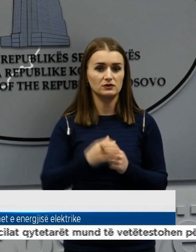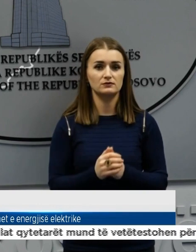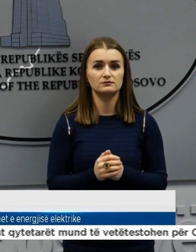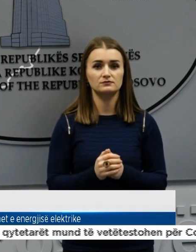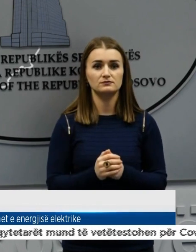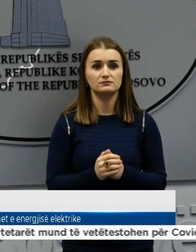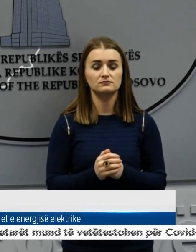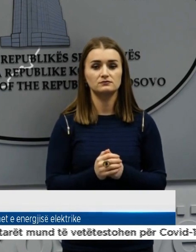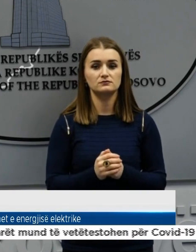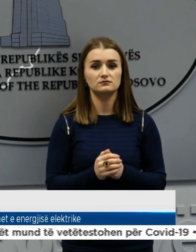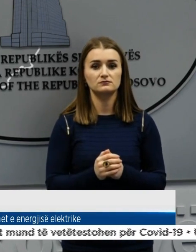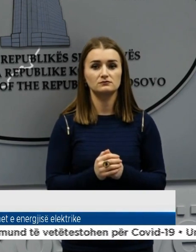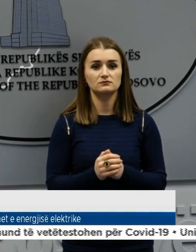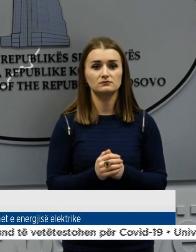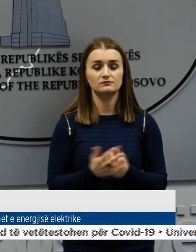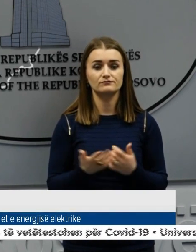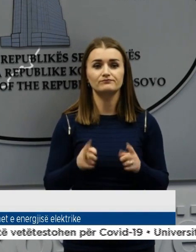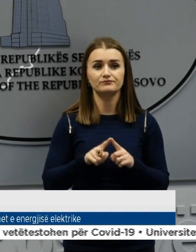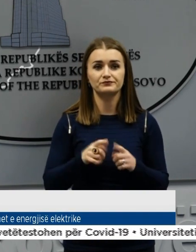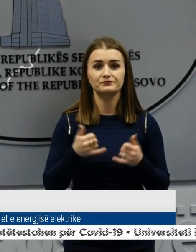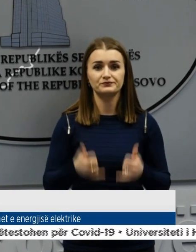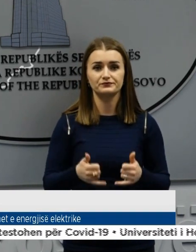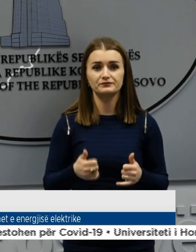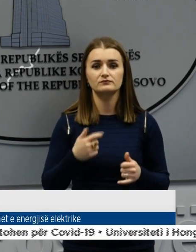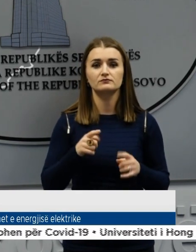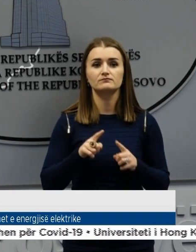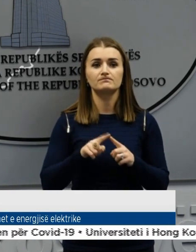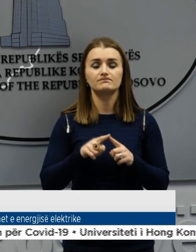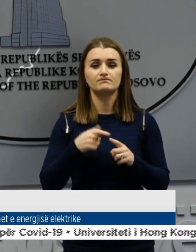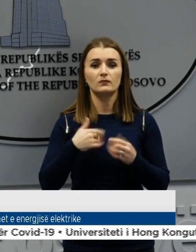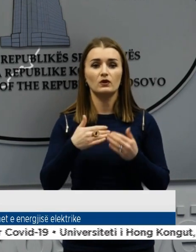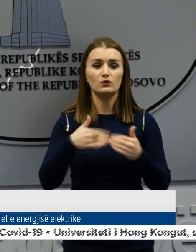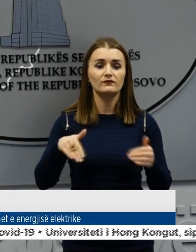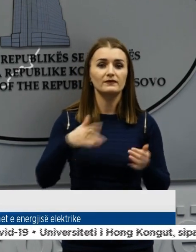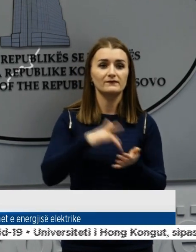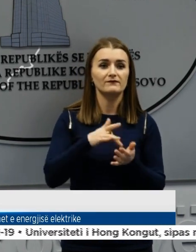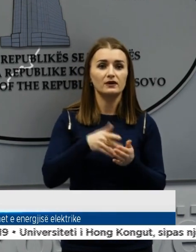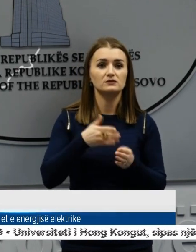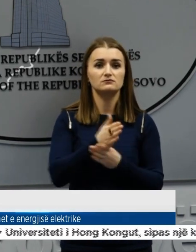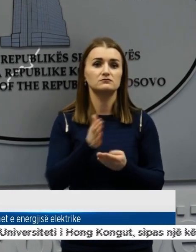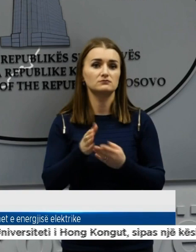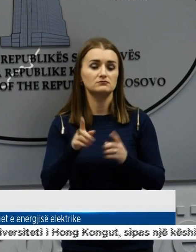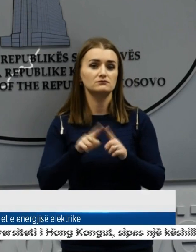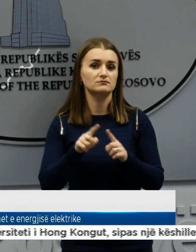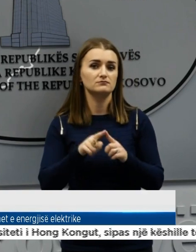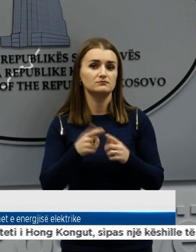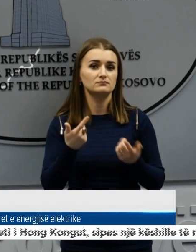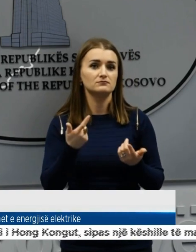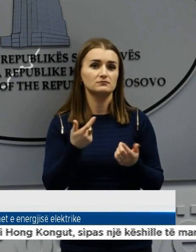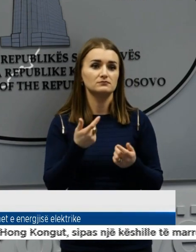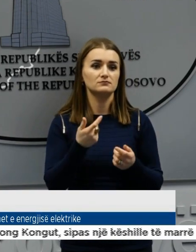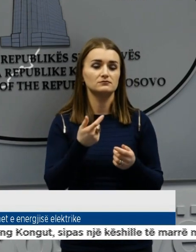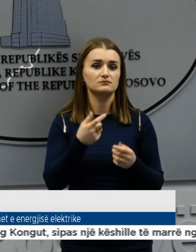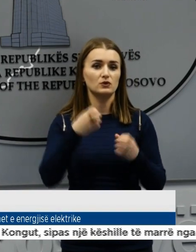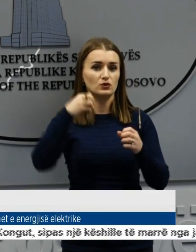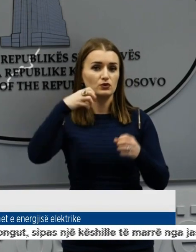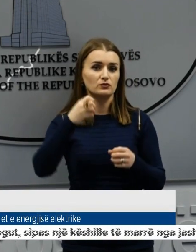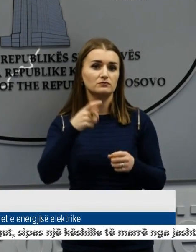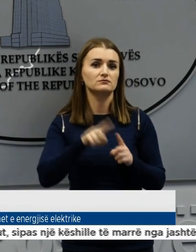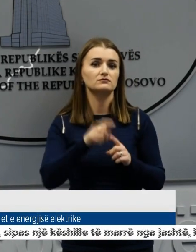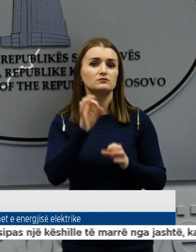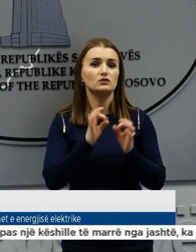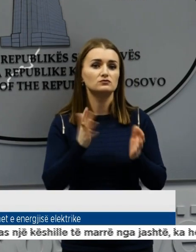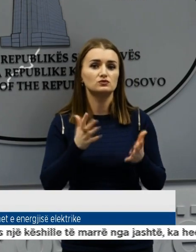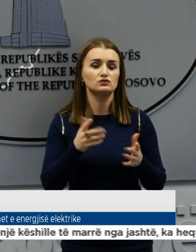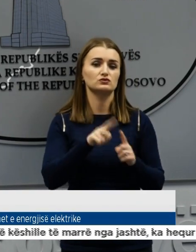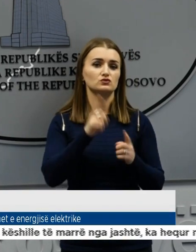edhe më të kufizuar se nga mund të blejmë energji, shpesh duke mos pasur zgjidhje tjetër që të blejmë një çmime shumë të larta.